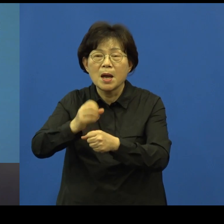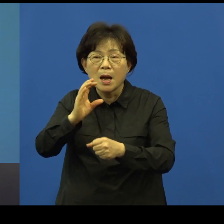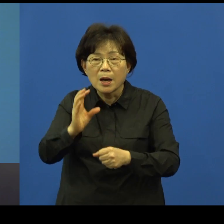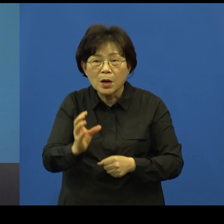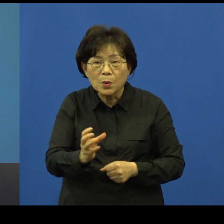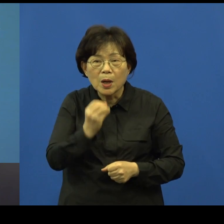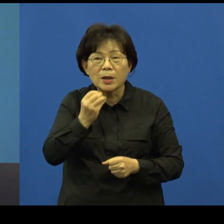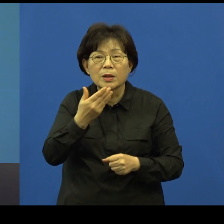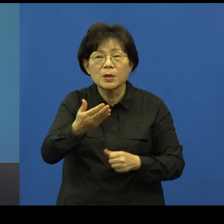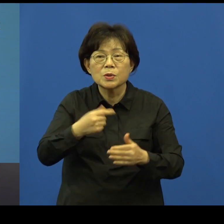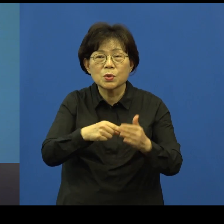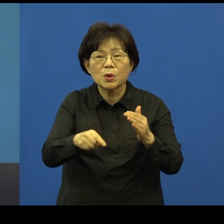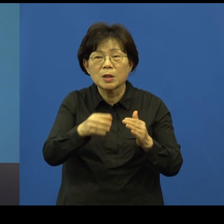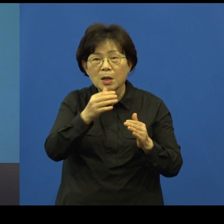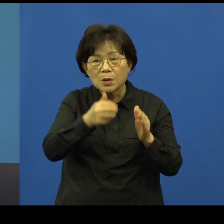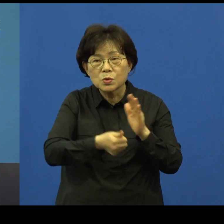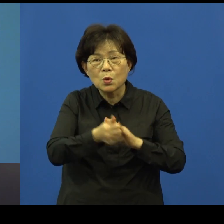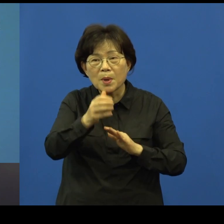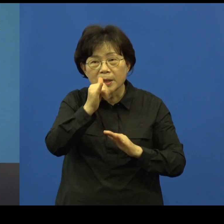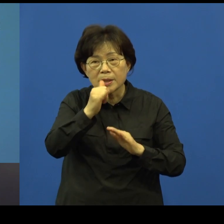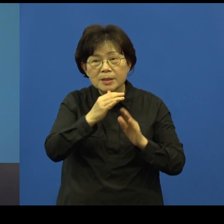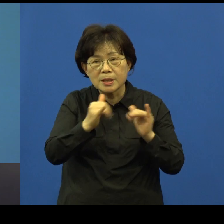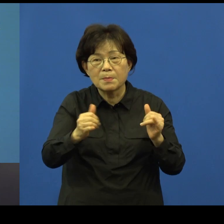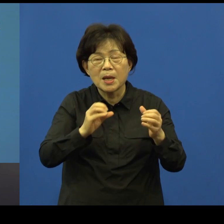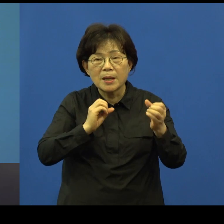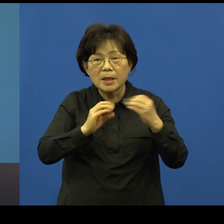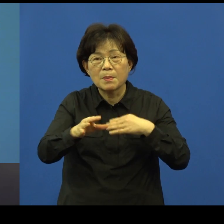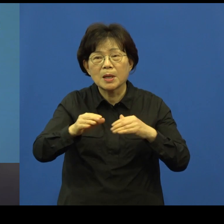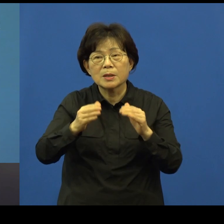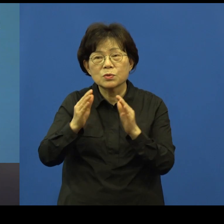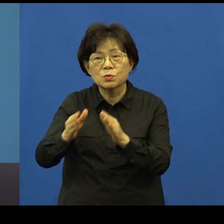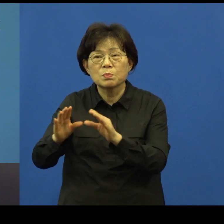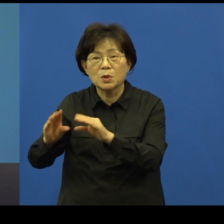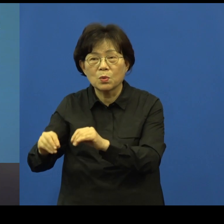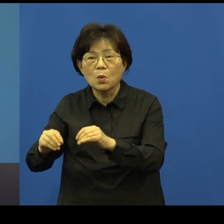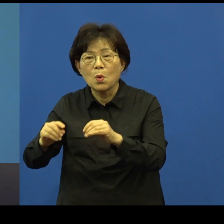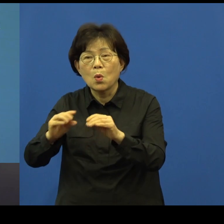묻는 자에게는 대답할 것을 항상 준비해야 돼. 온유와 두려움으로 하고.